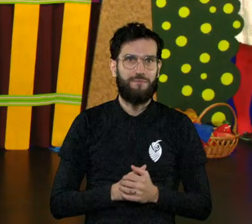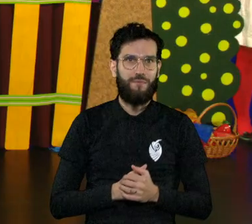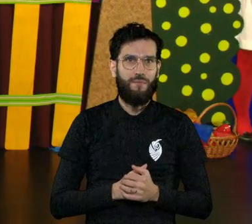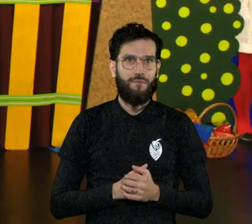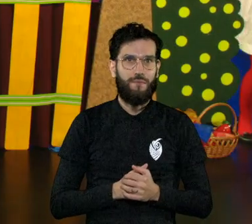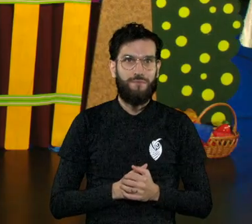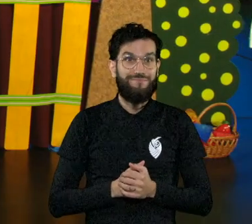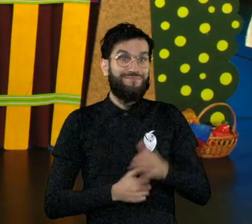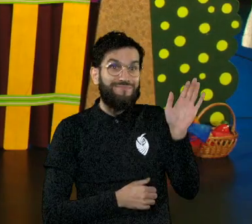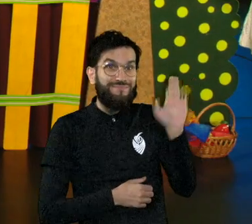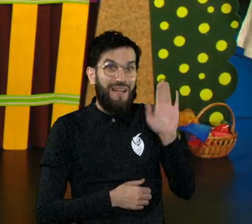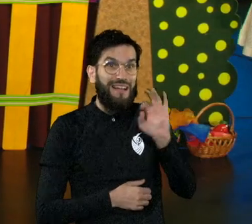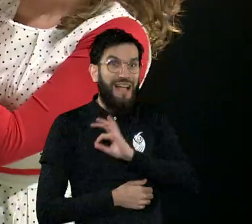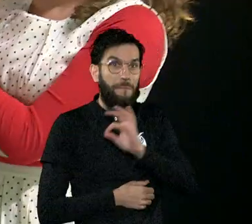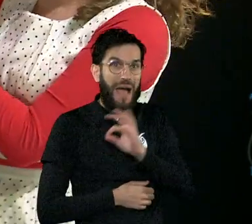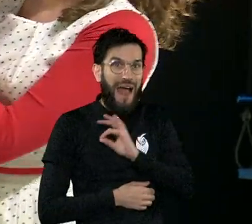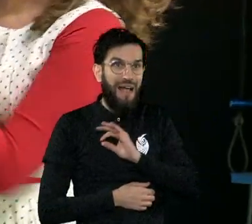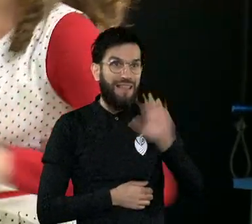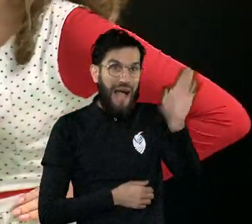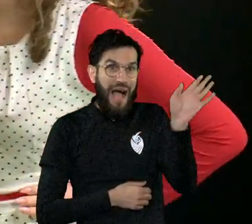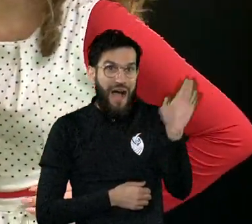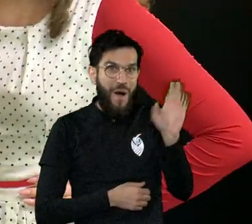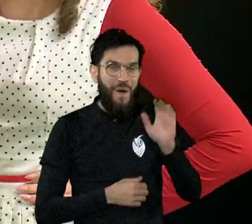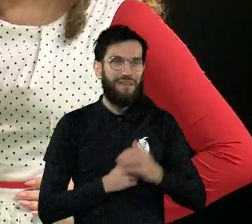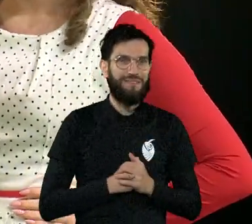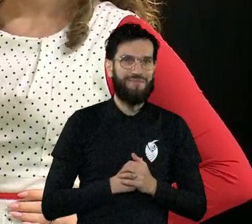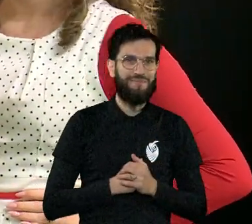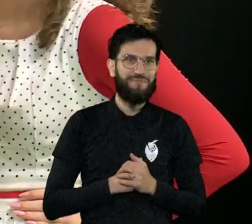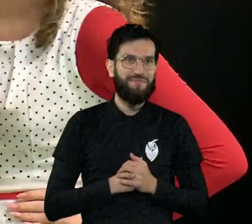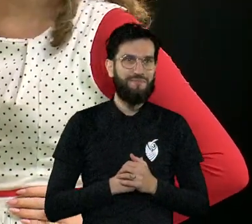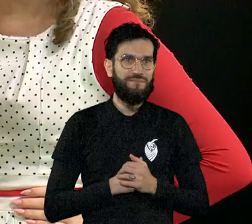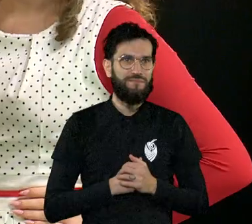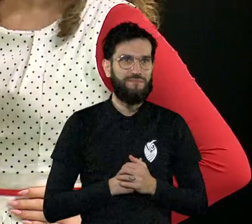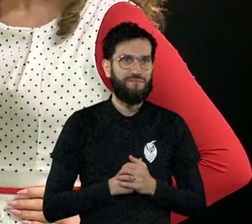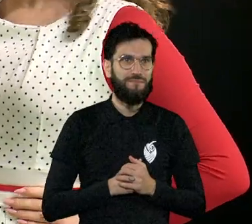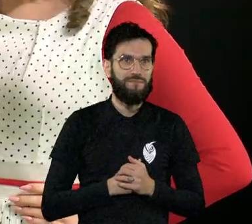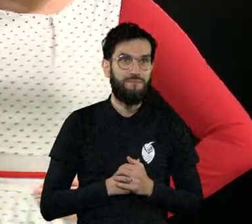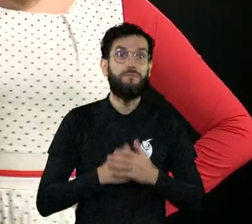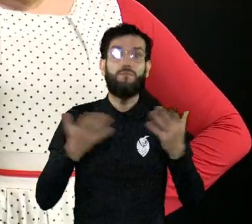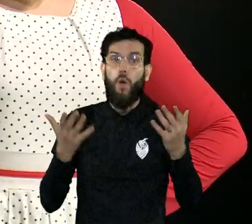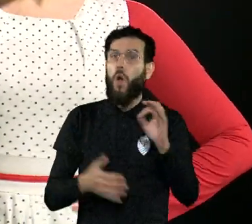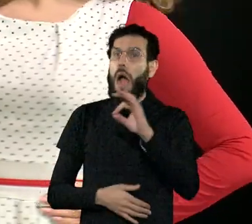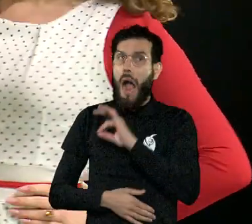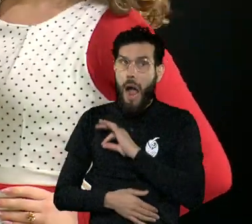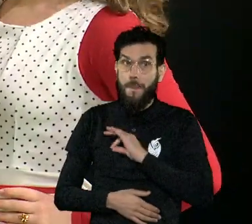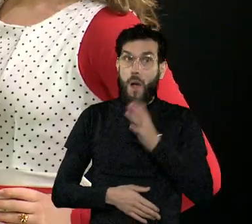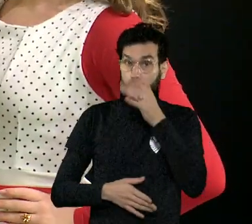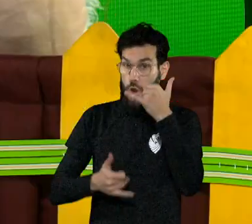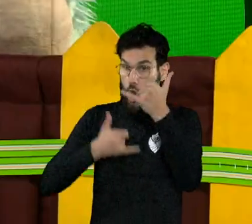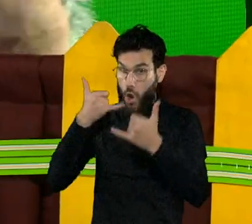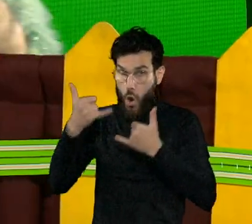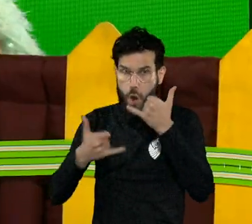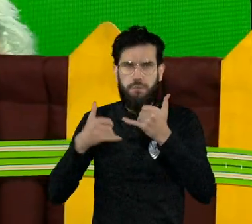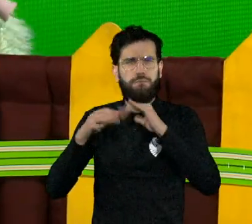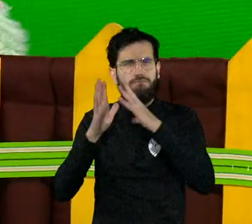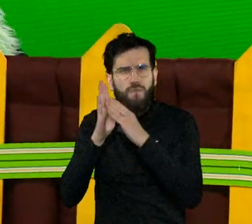Ňuf, ňuf. Ahojte, kamoši. Ahoj, zajačík. No, tak, kamoši, budeme opakovať